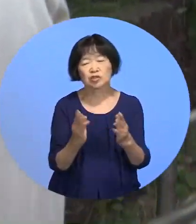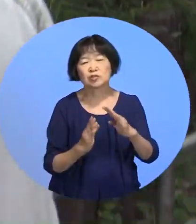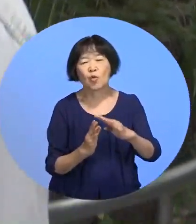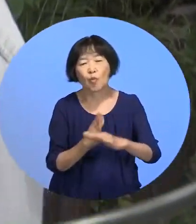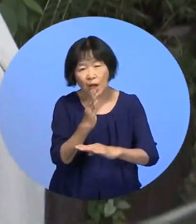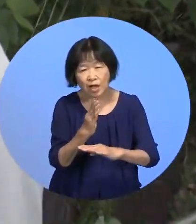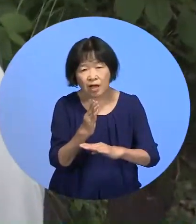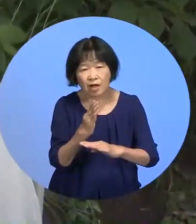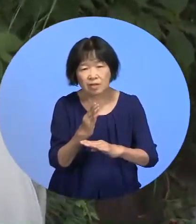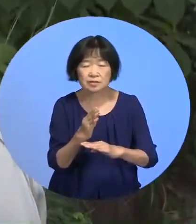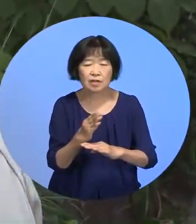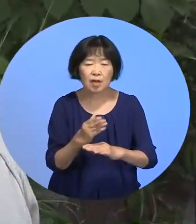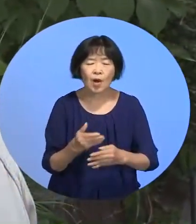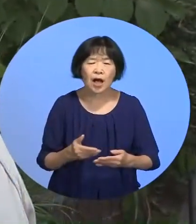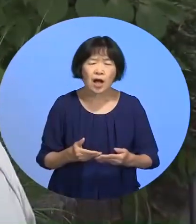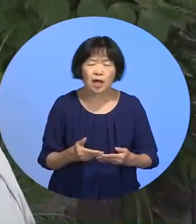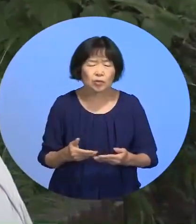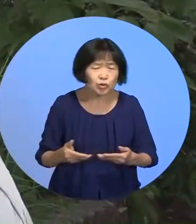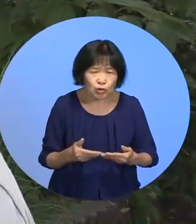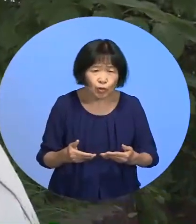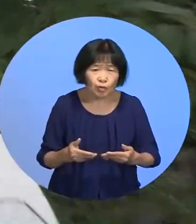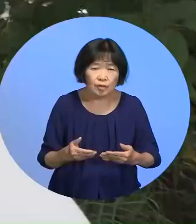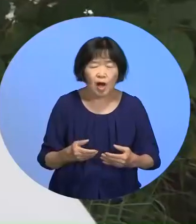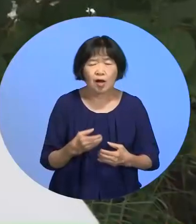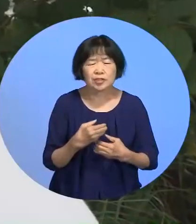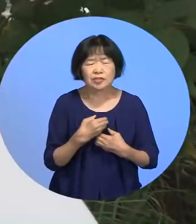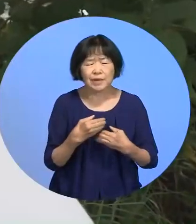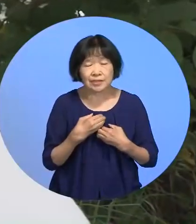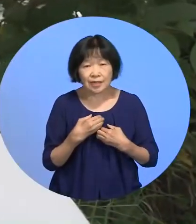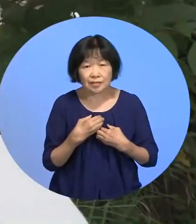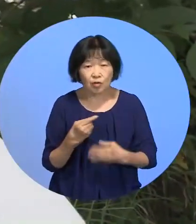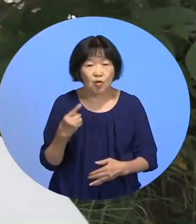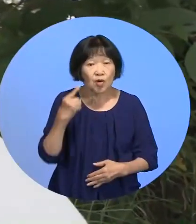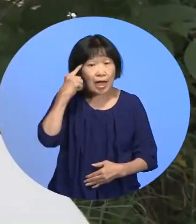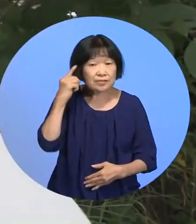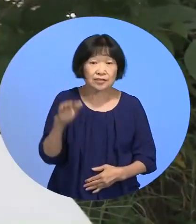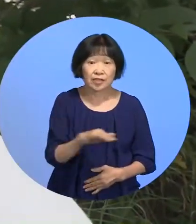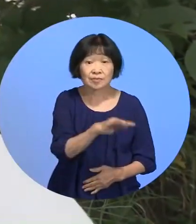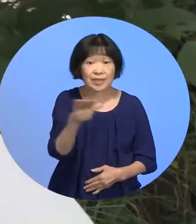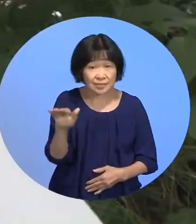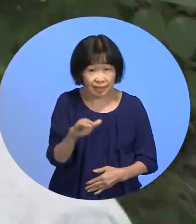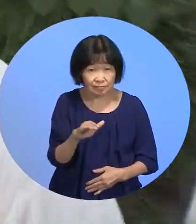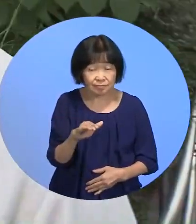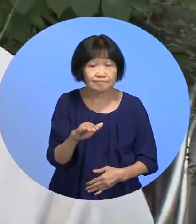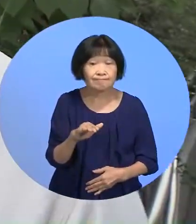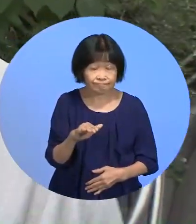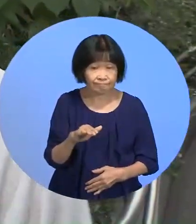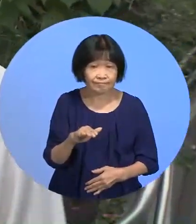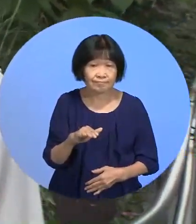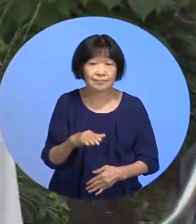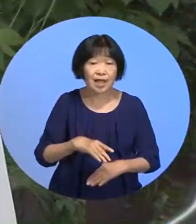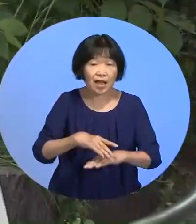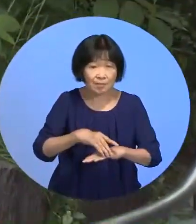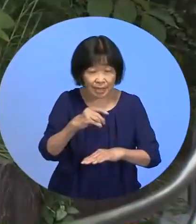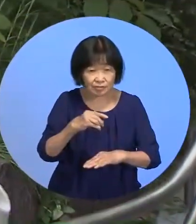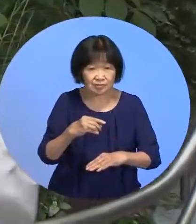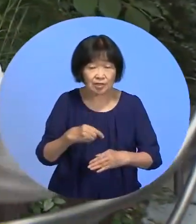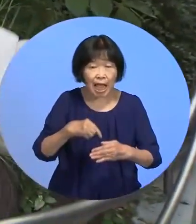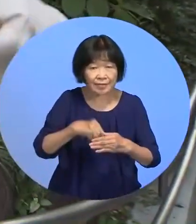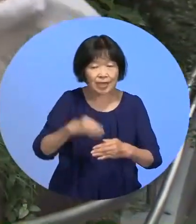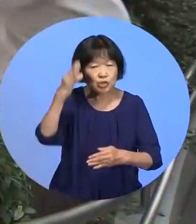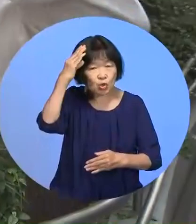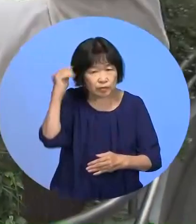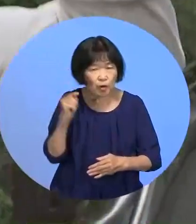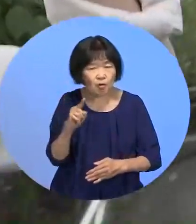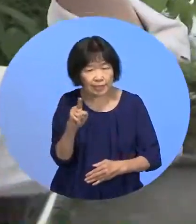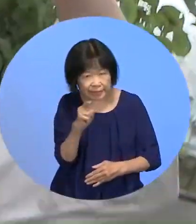ってどうしよう、心配だと感じている皆さん、まずは内臓脂肪の正体